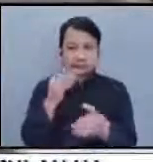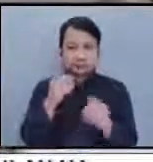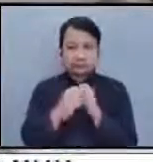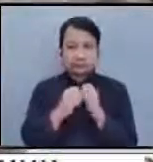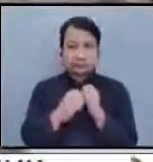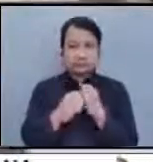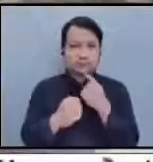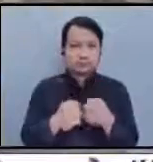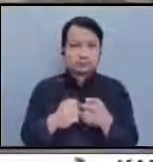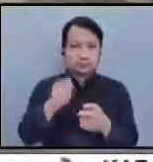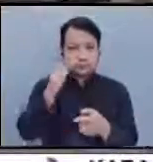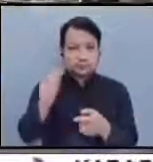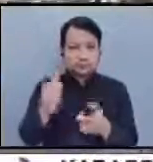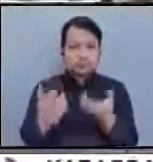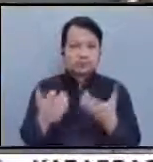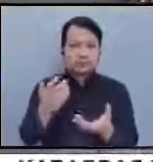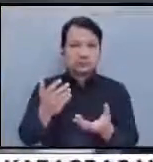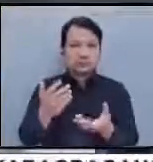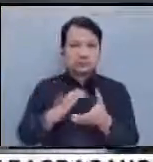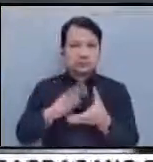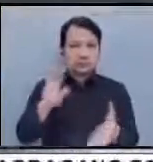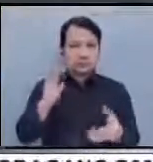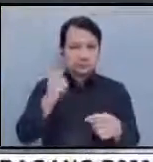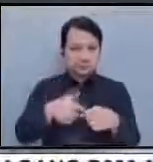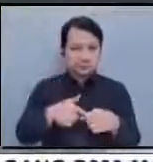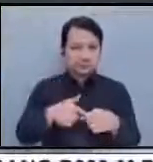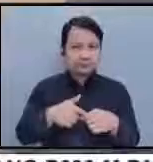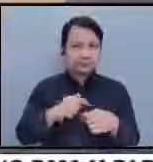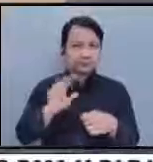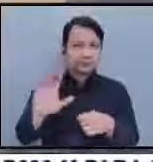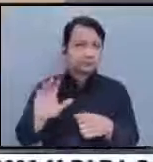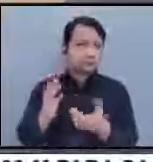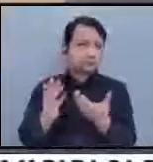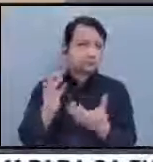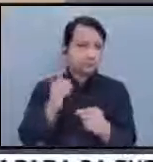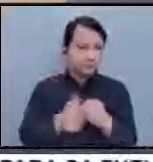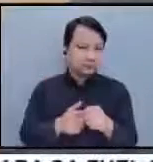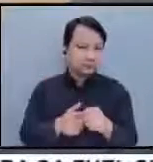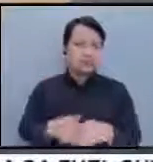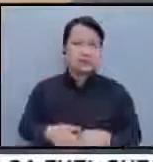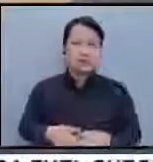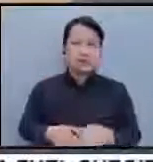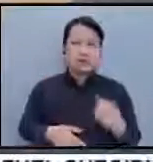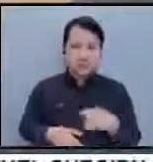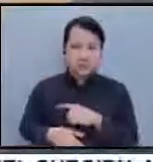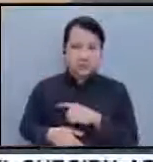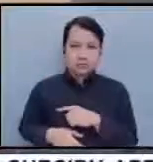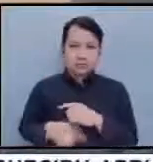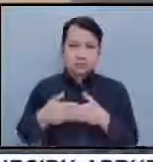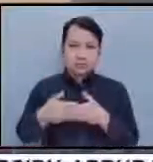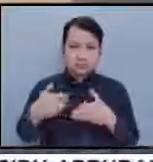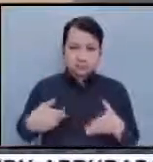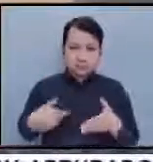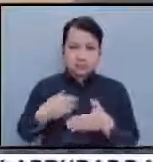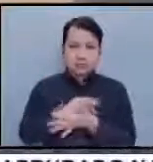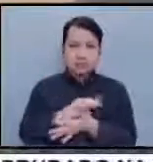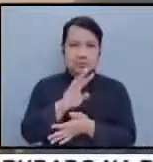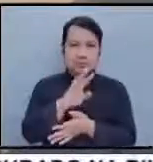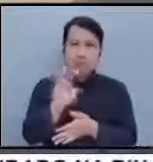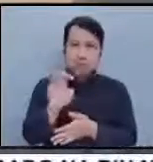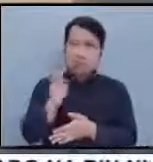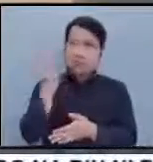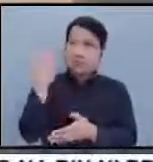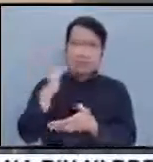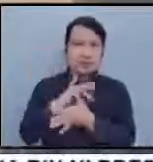kay Artes ay maaaring dahil sa mataas na presyo ng produktong petrolyo. Ang ating pong pre-pandemic volume ay